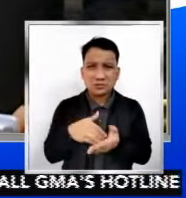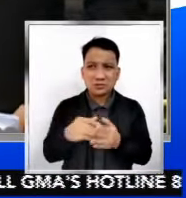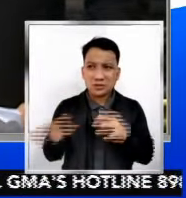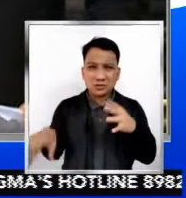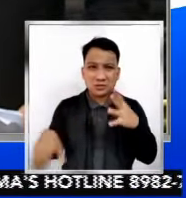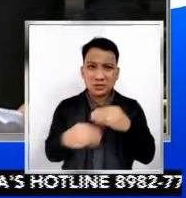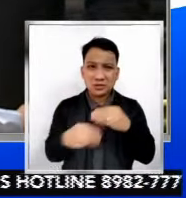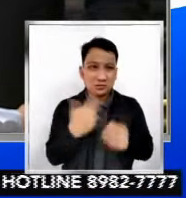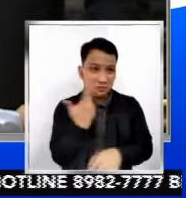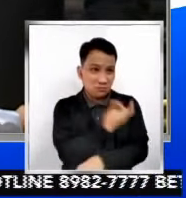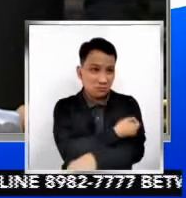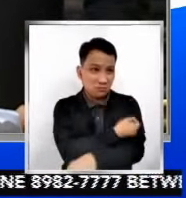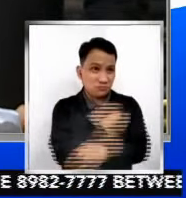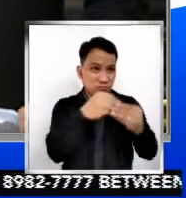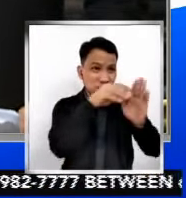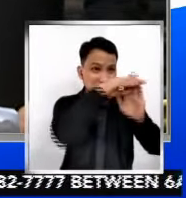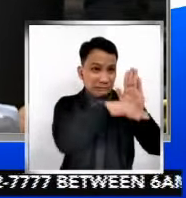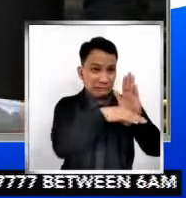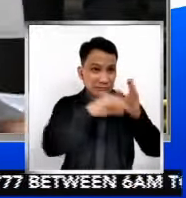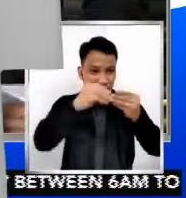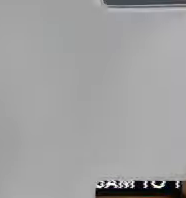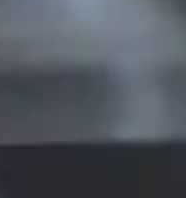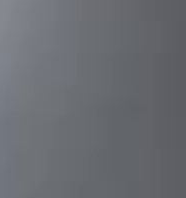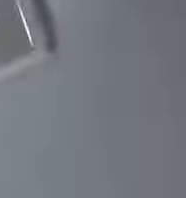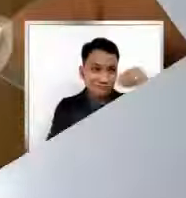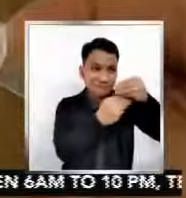gusto. Nakatutok si Dano Tingkungko.